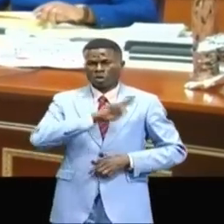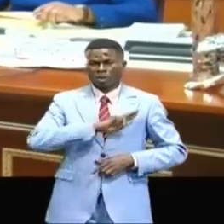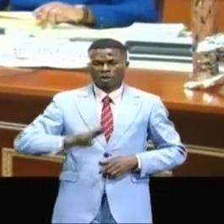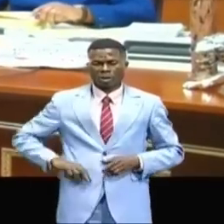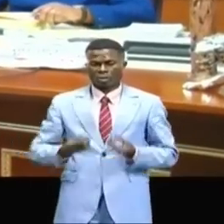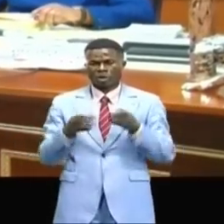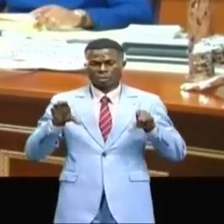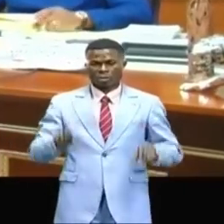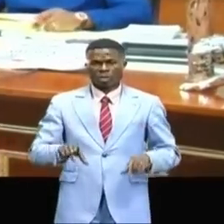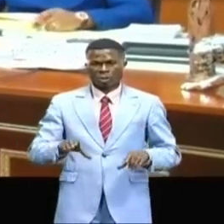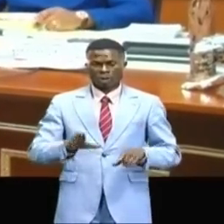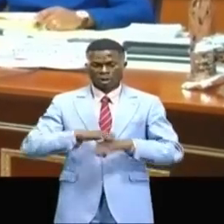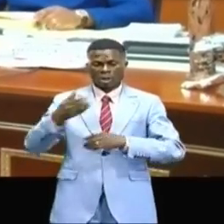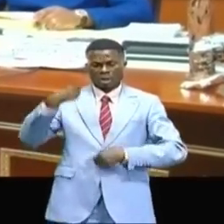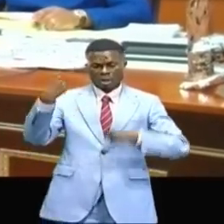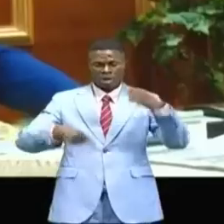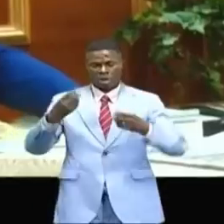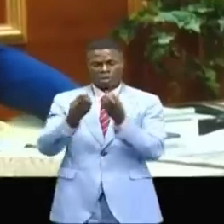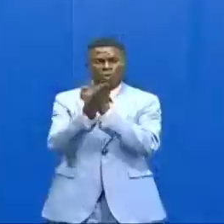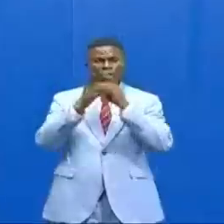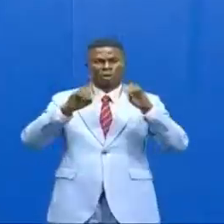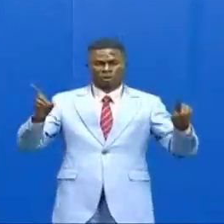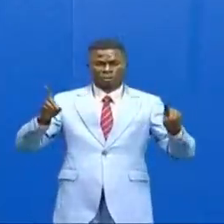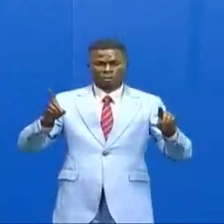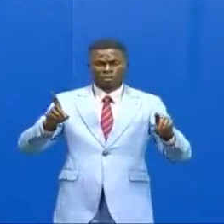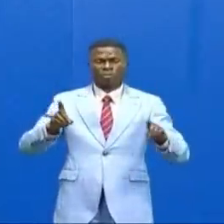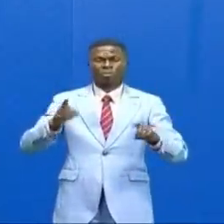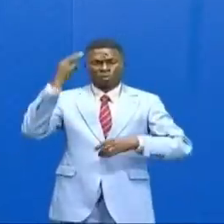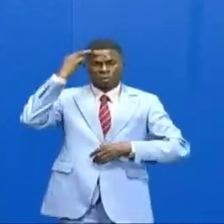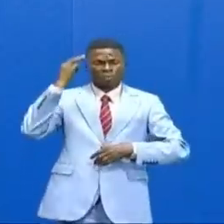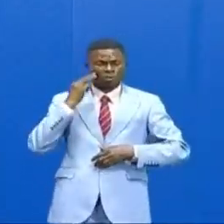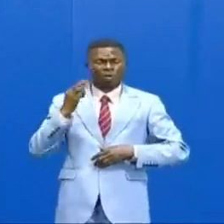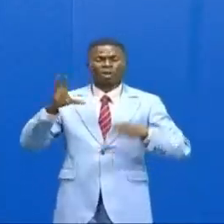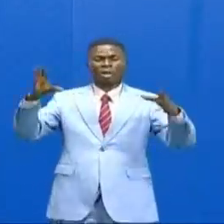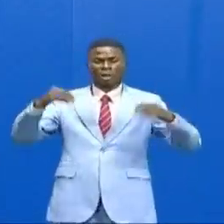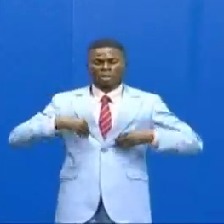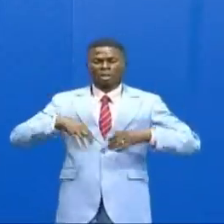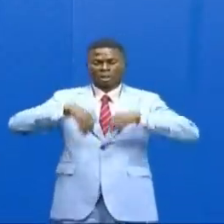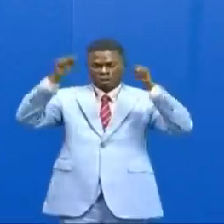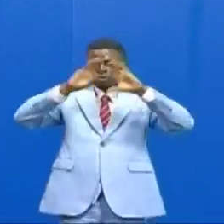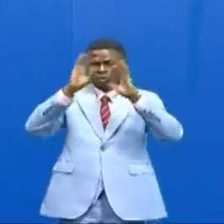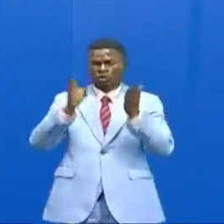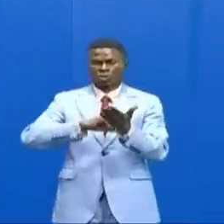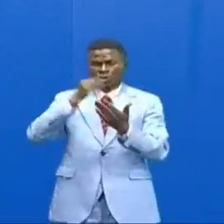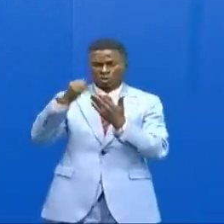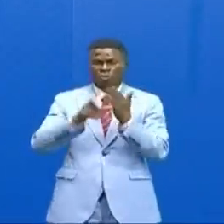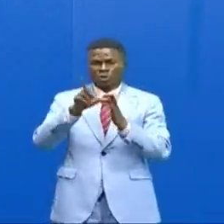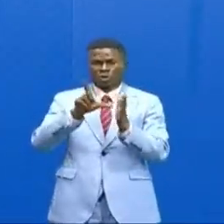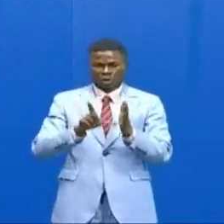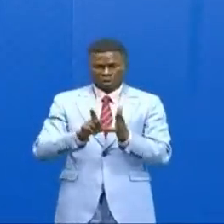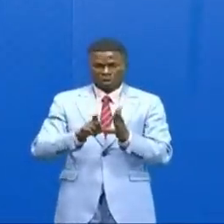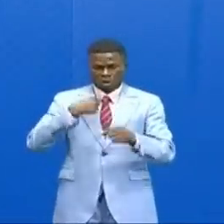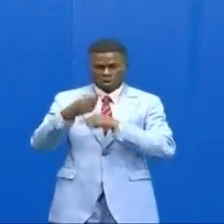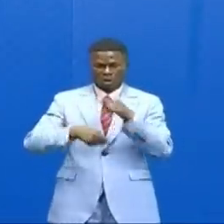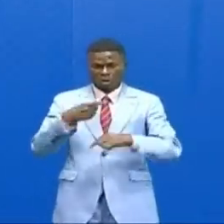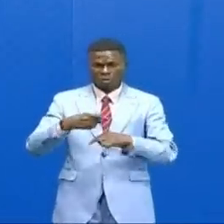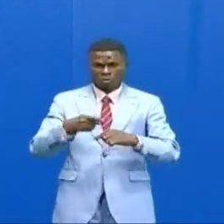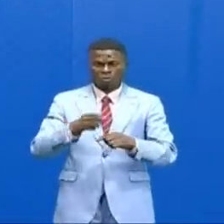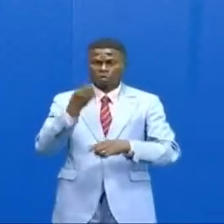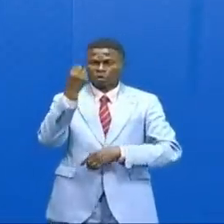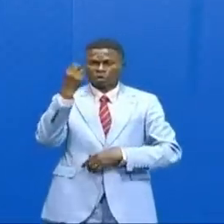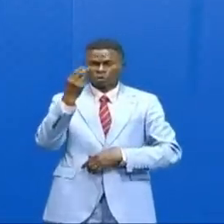Congo. Après débat et délibération, le Conseil de ministres a adopté tous ces projets de loi. Commencé à